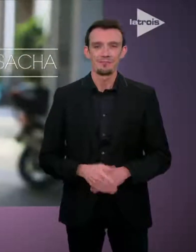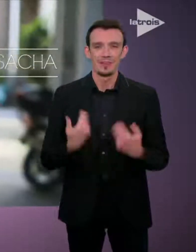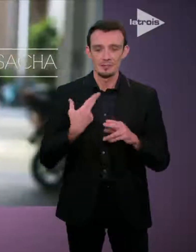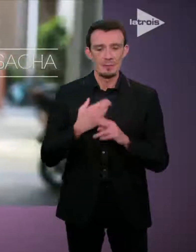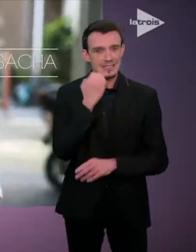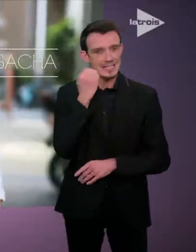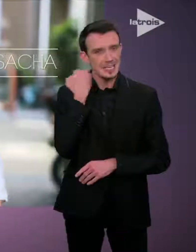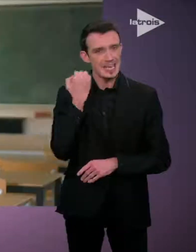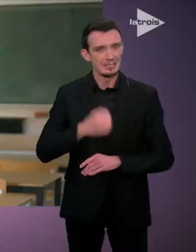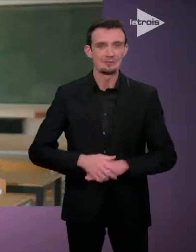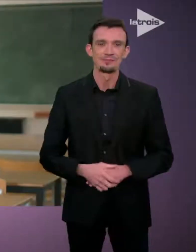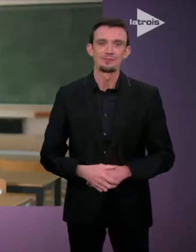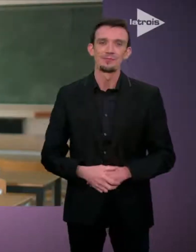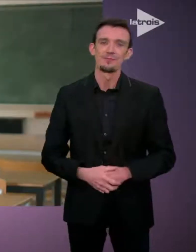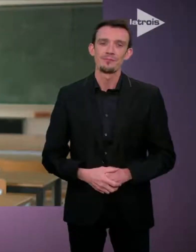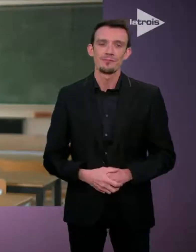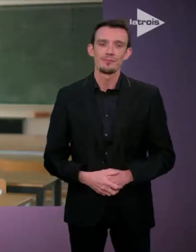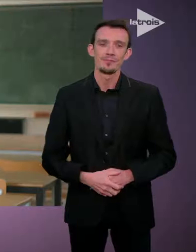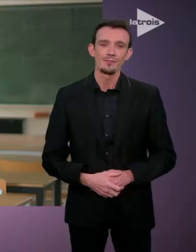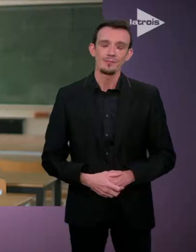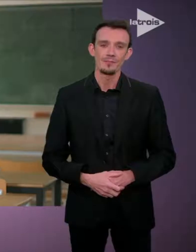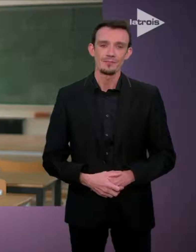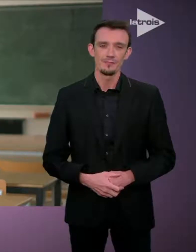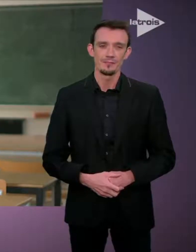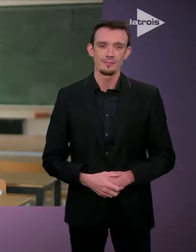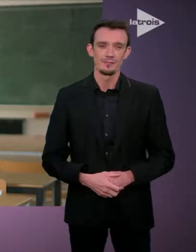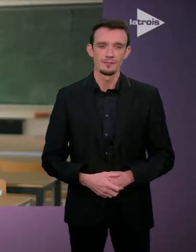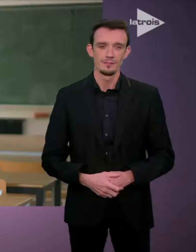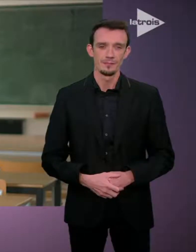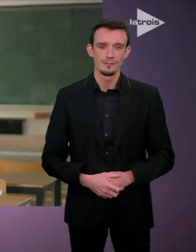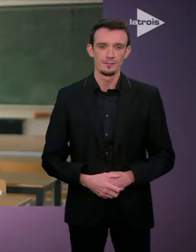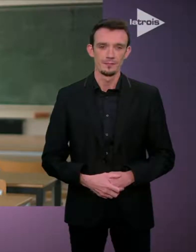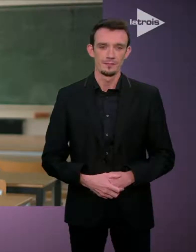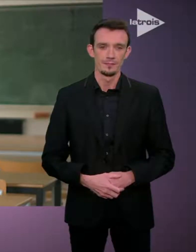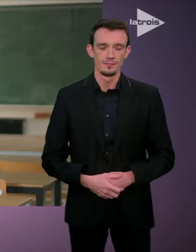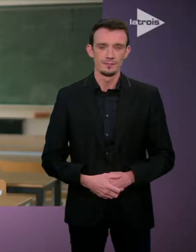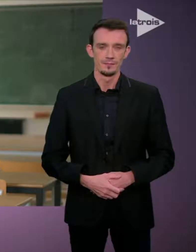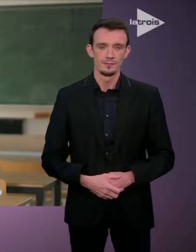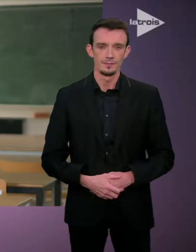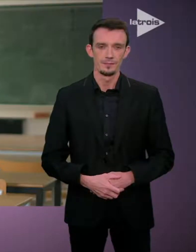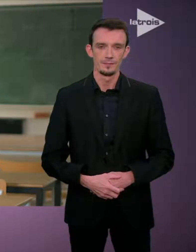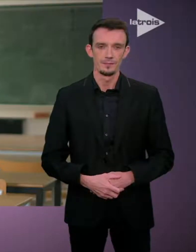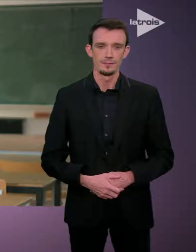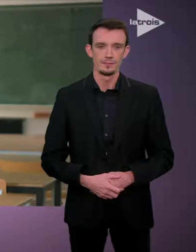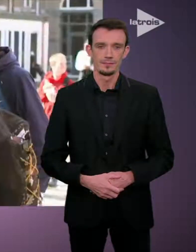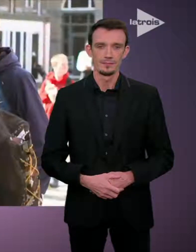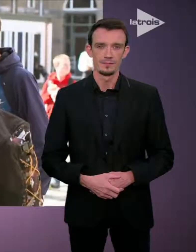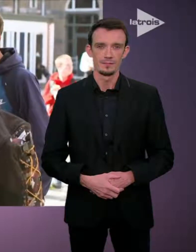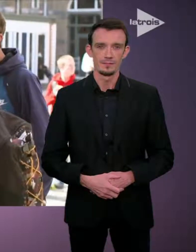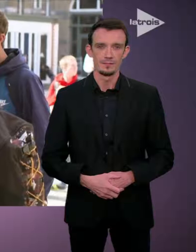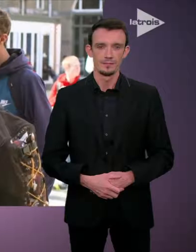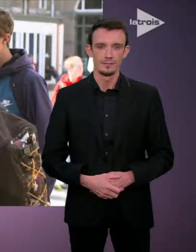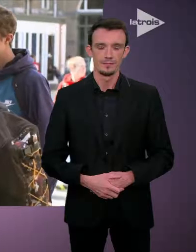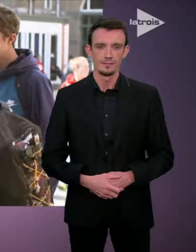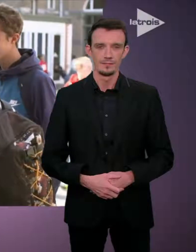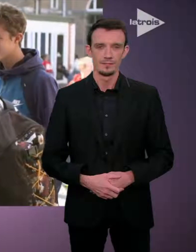Je m'appelle Sacha, je suis sourd, j'ai 14 ans et je suis ici à Sainte-Marie-Namur en 4e séminaire. You take